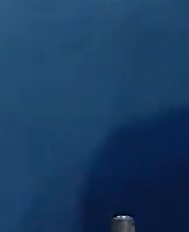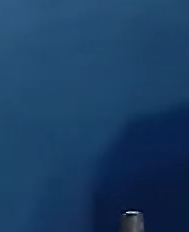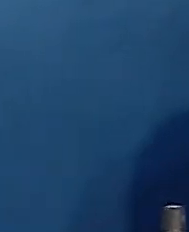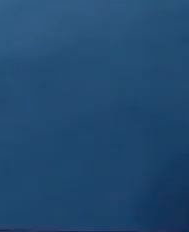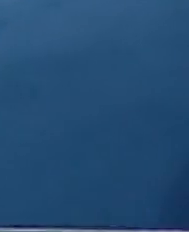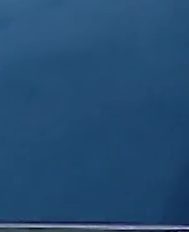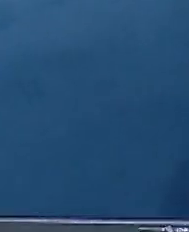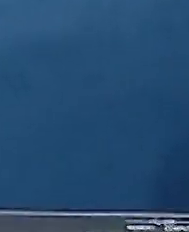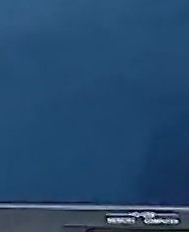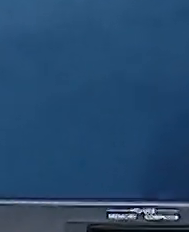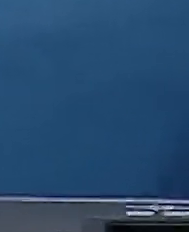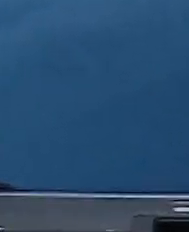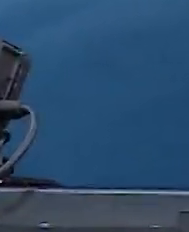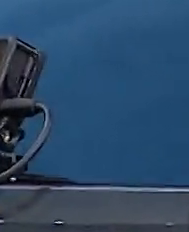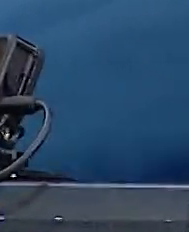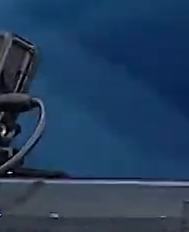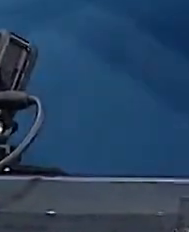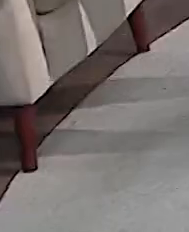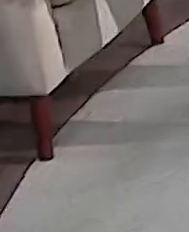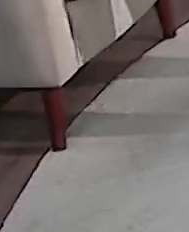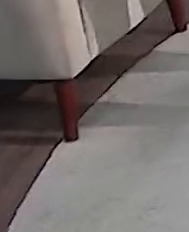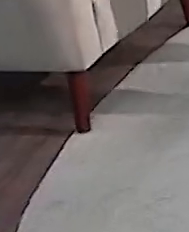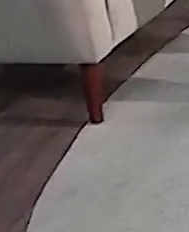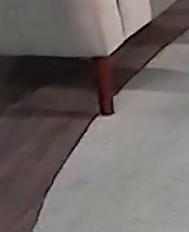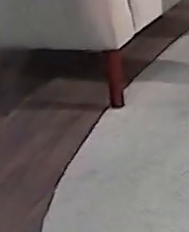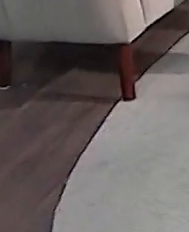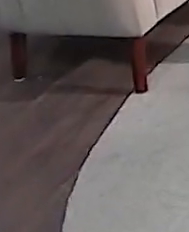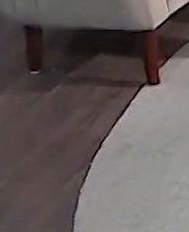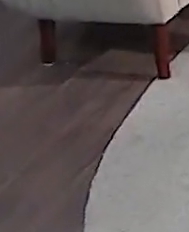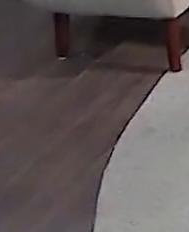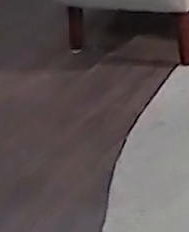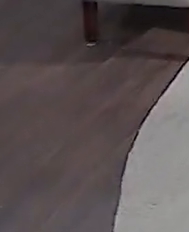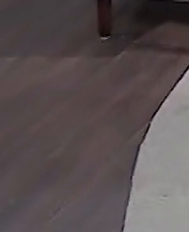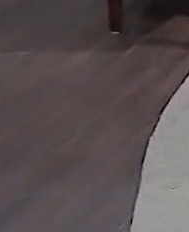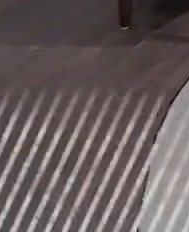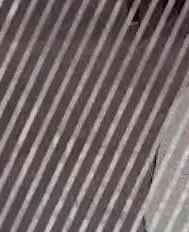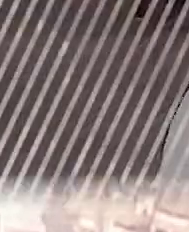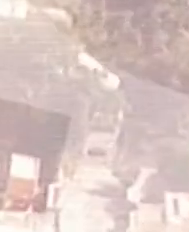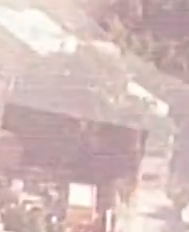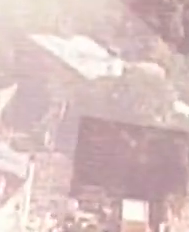Ha ha ha.